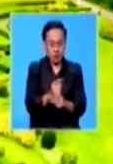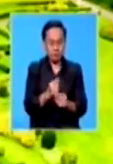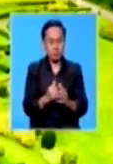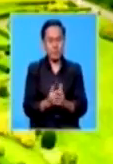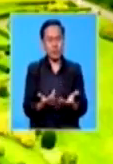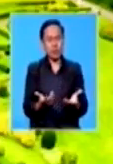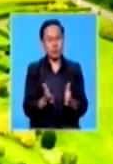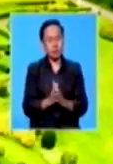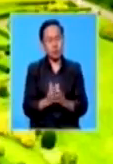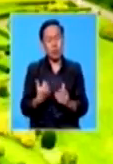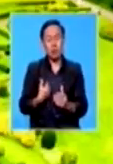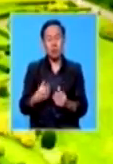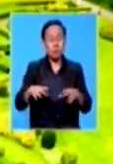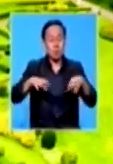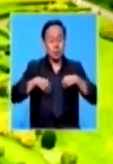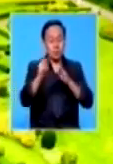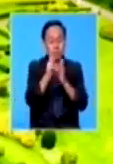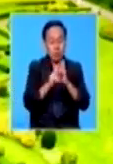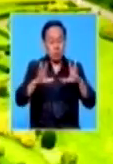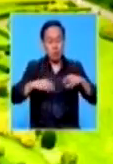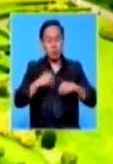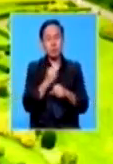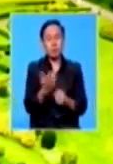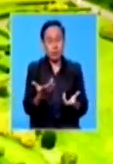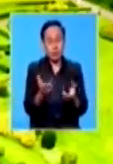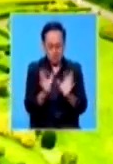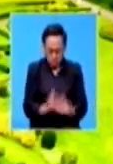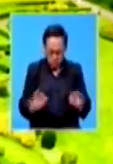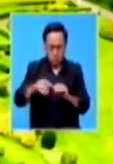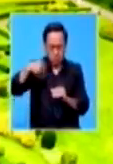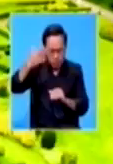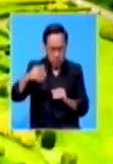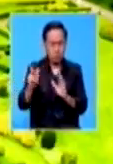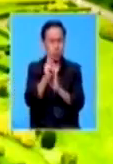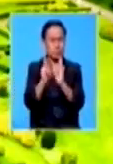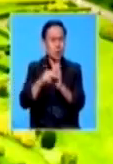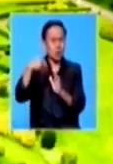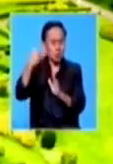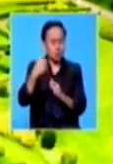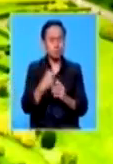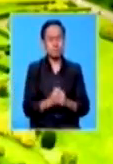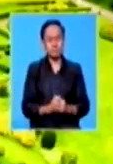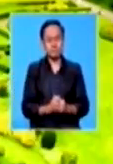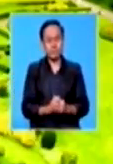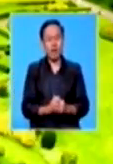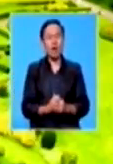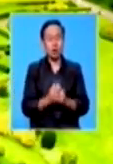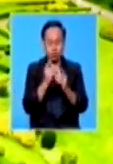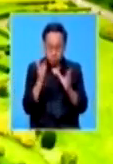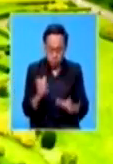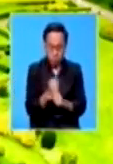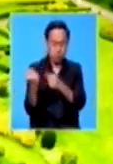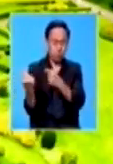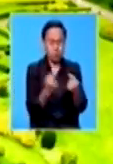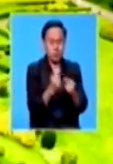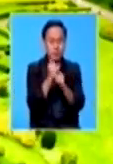การผมจะทำไงนะกลายเป็นว่าผมไม่มุ่งหวังสลายก็ถ้าไม่เข้ากระบวนการทำแล้วจะทำไงนะเขาสู้กันแบบนั้นไม่ใช่เหรอต่อสู้ทางกฎหมายน